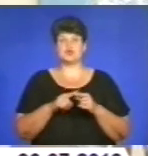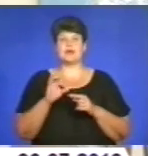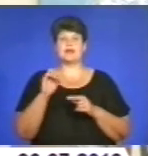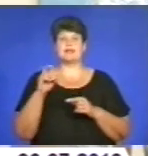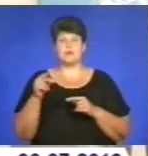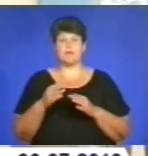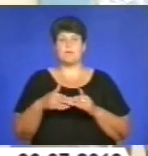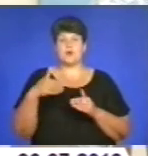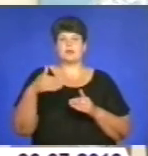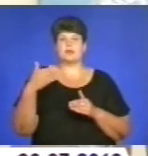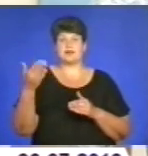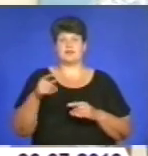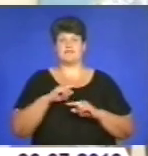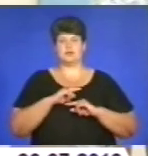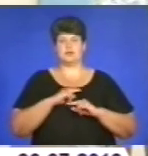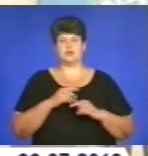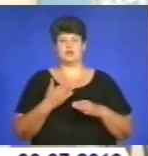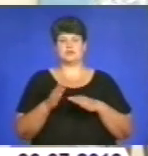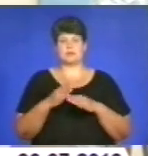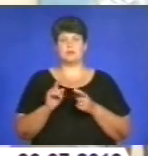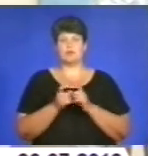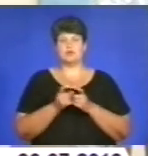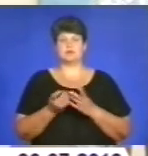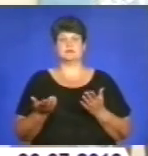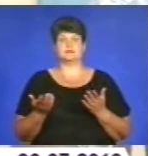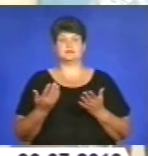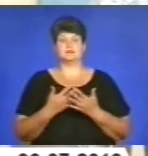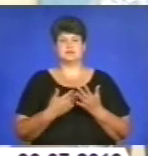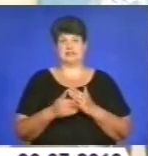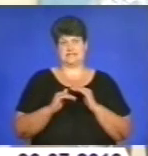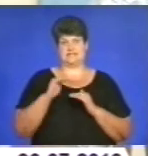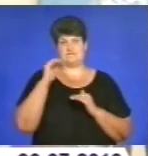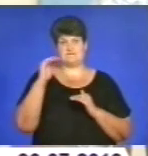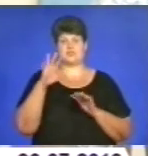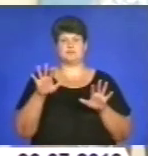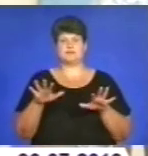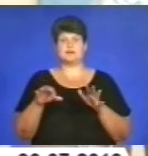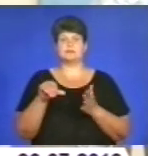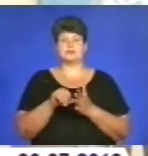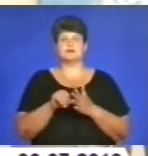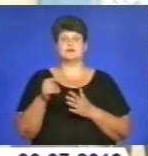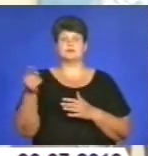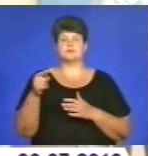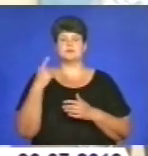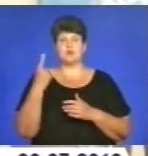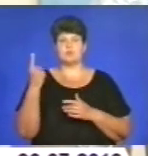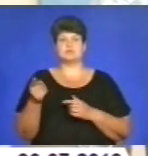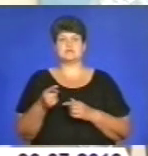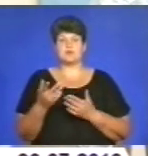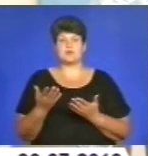далі у фінальну частину і тоді вже поборотися за якісь вищі місця, щоб представити Тернопільську область,